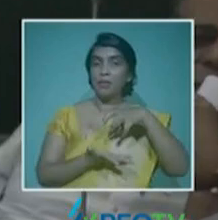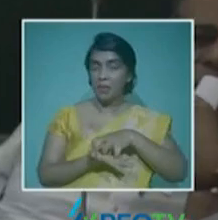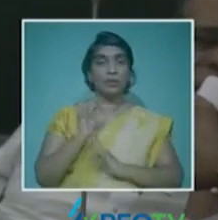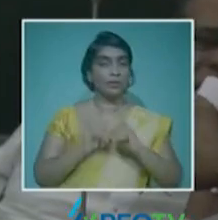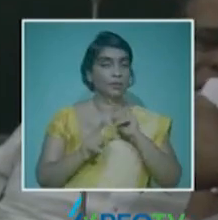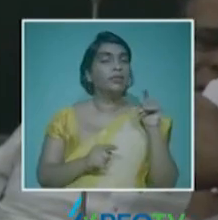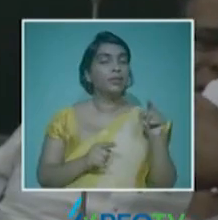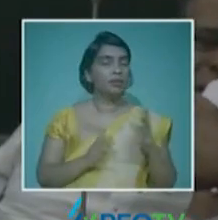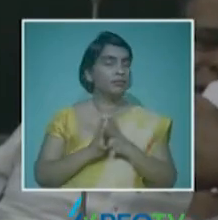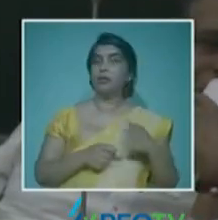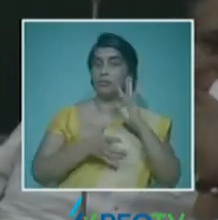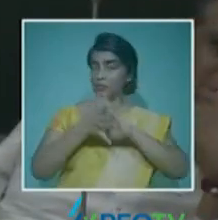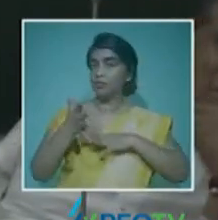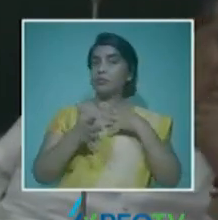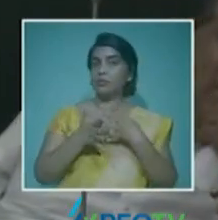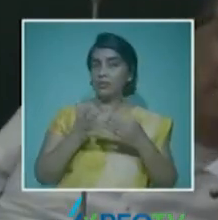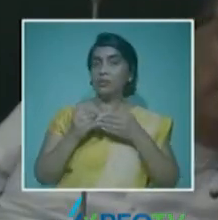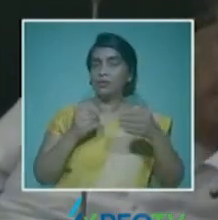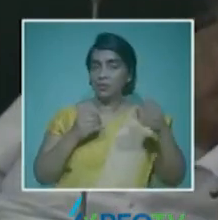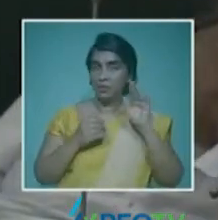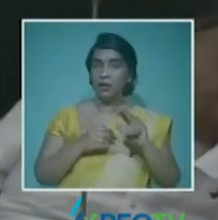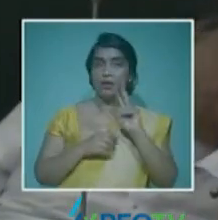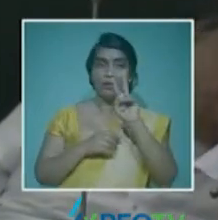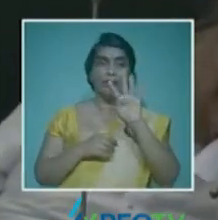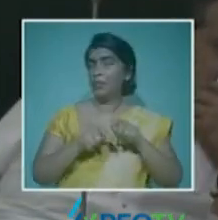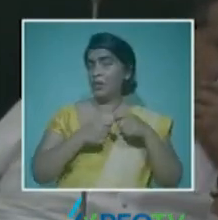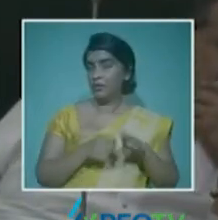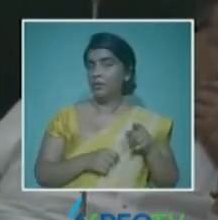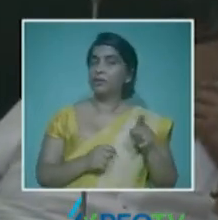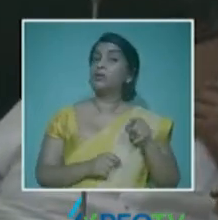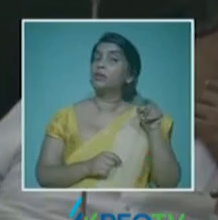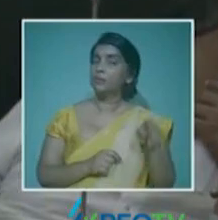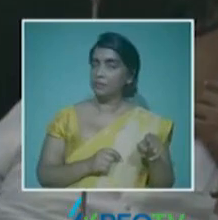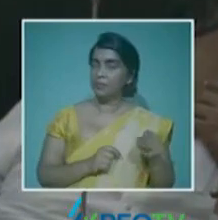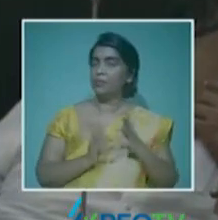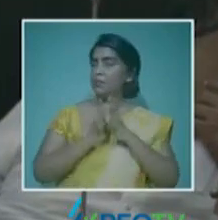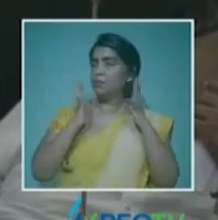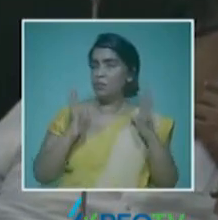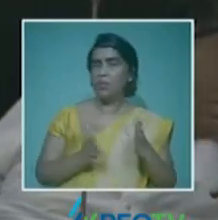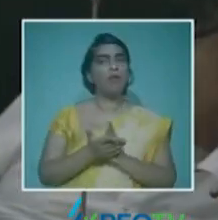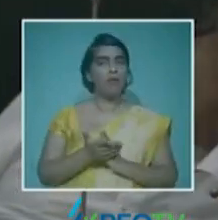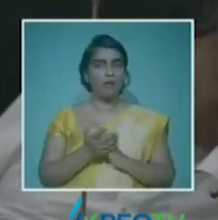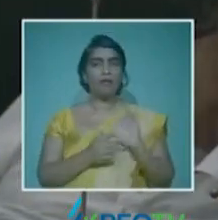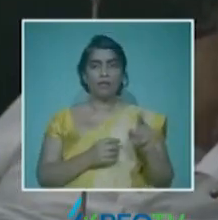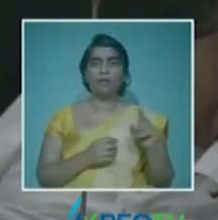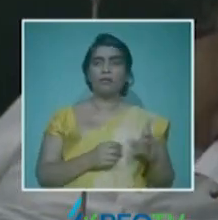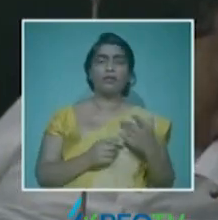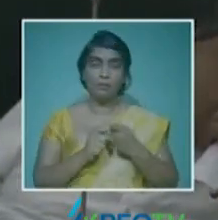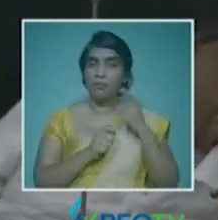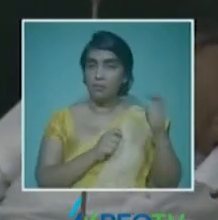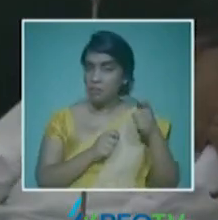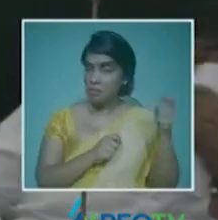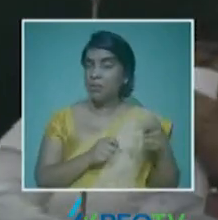අමාත්‍යංශය තමයි වැඩිම වියදම අත්මෙන්තුල 24%ක් වෙන් කළ තිබෙනවා මේන් විශාල කොටසක් තිබෙන්නේ විශ්‍රාමිකයන්